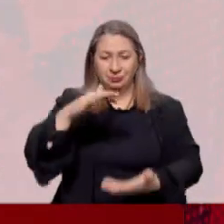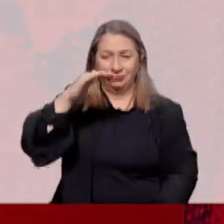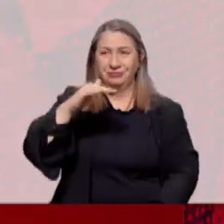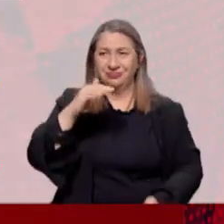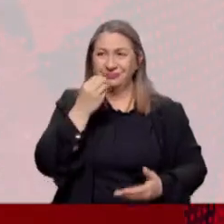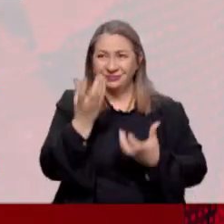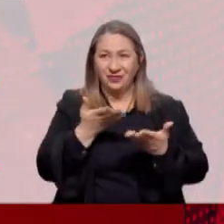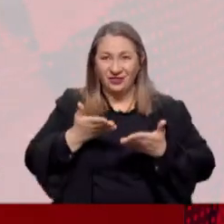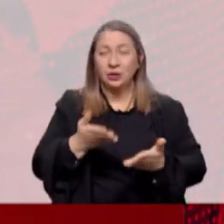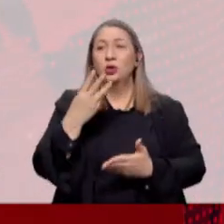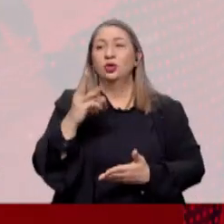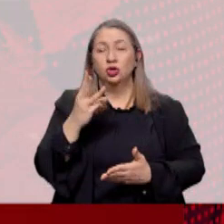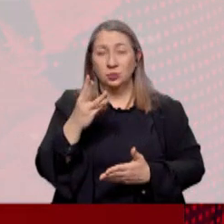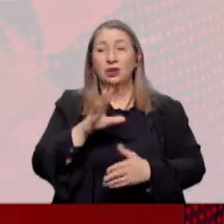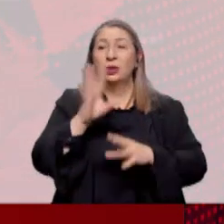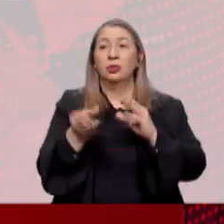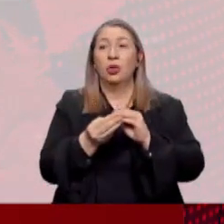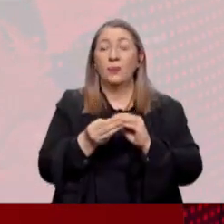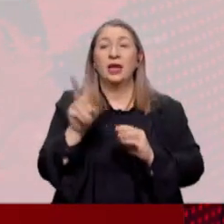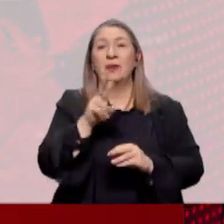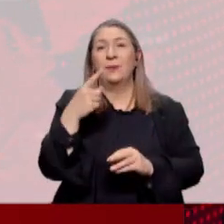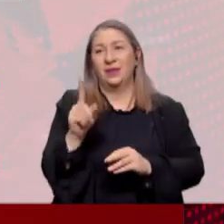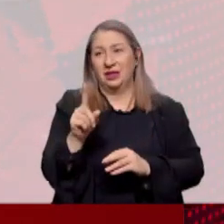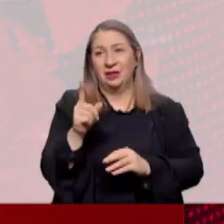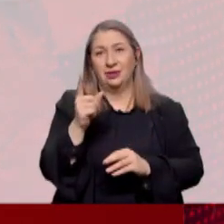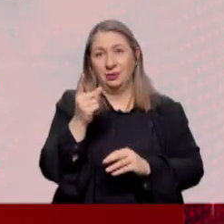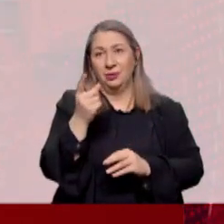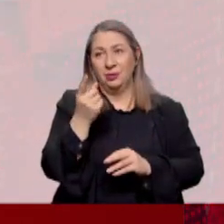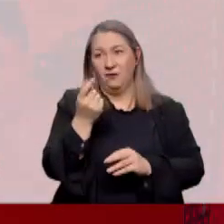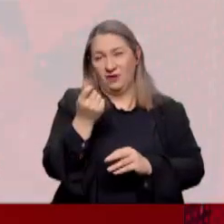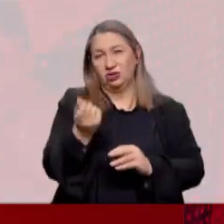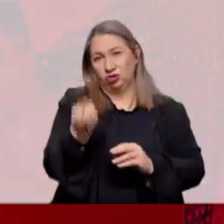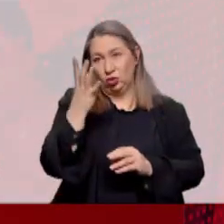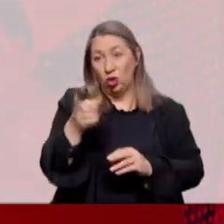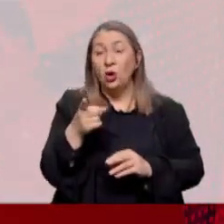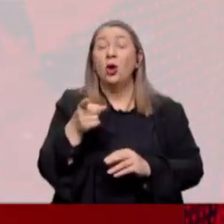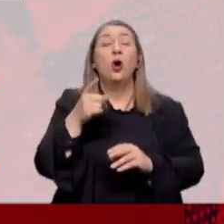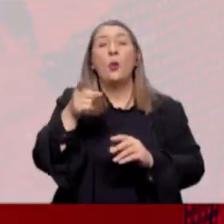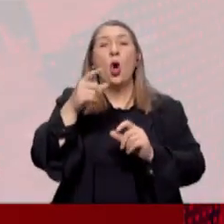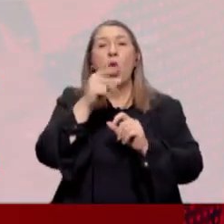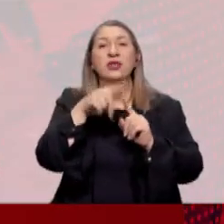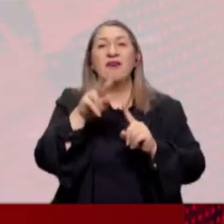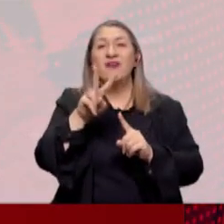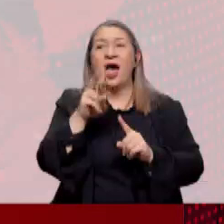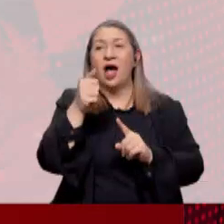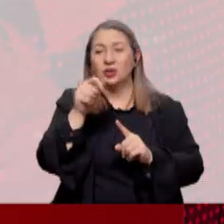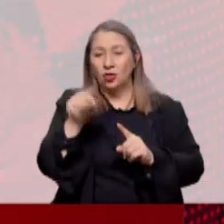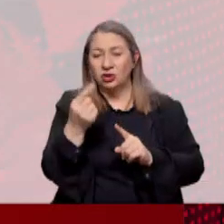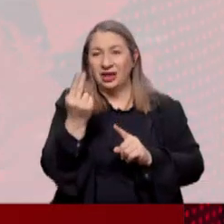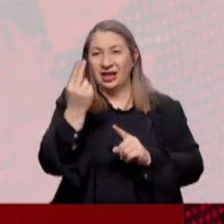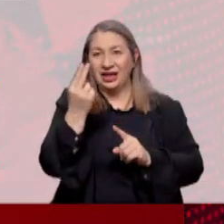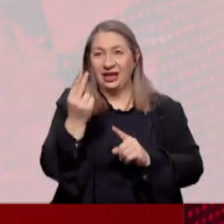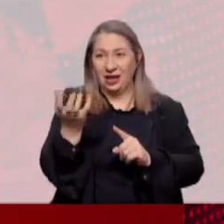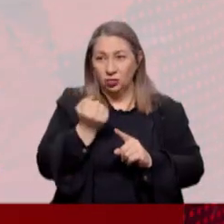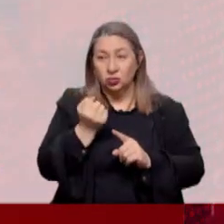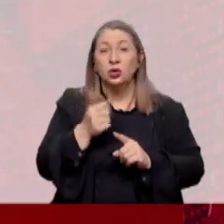fırınla ocak eklediğimiz zaman 3000 lirada. Onu hesapladığımız zaman 20000 lira gibi bir sepet fiyat geliyor bize. Bunun ÖTV'sini 6.7 olarak